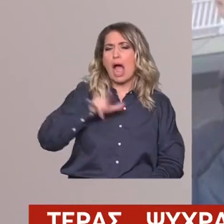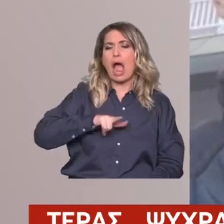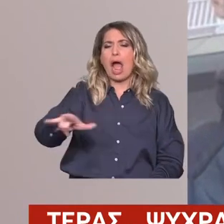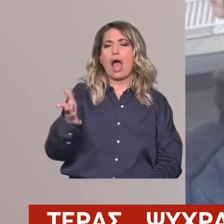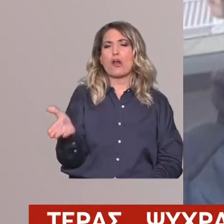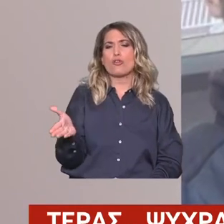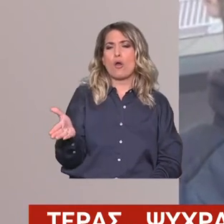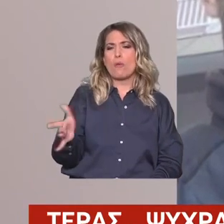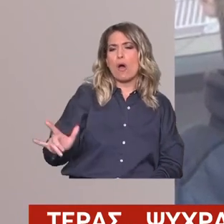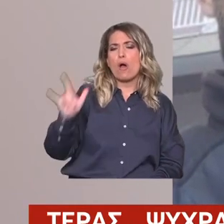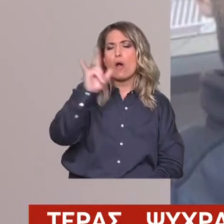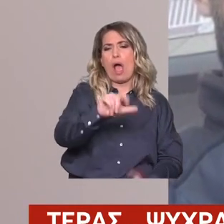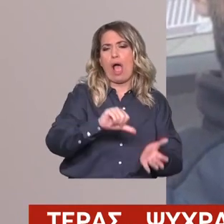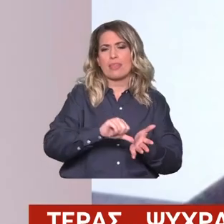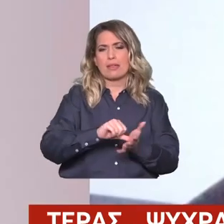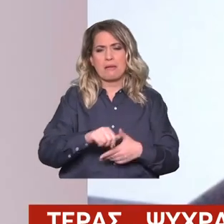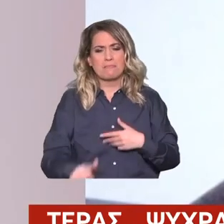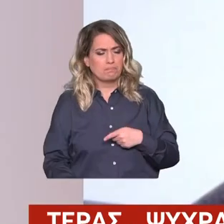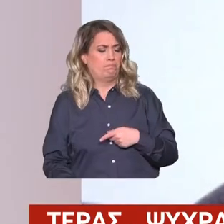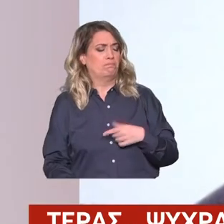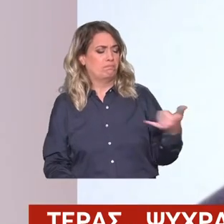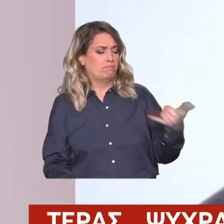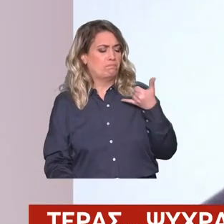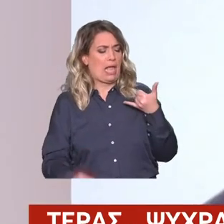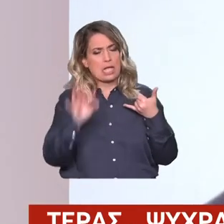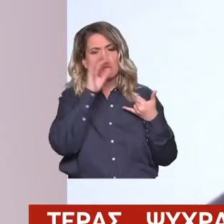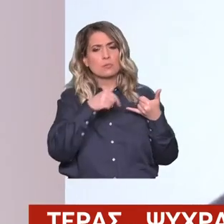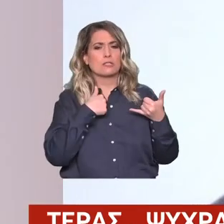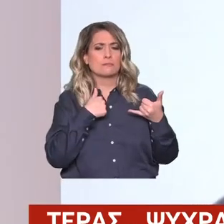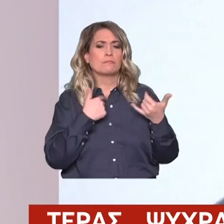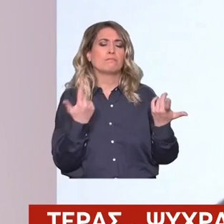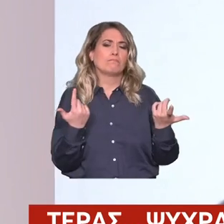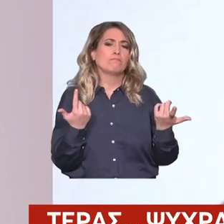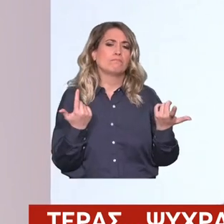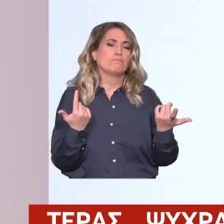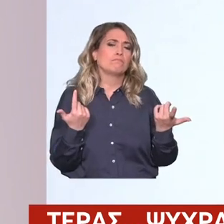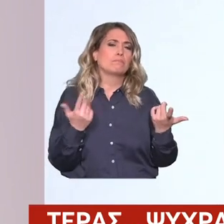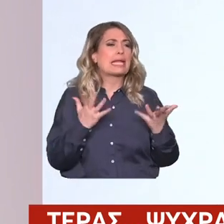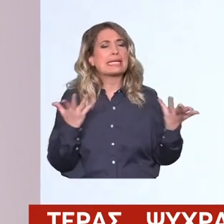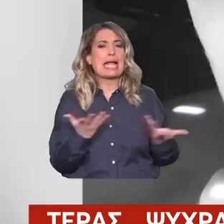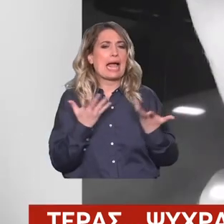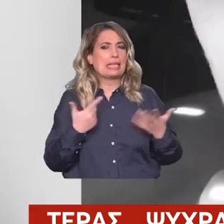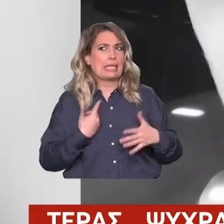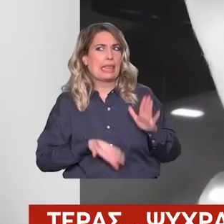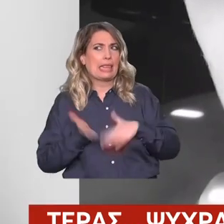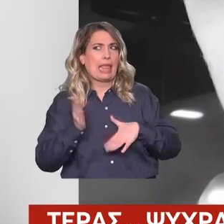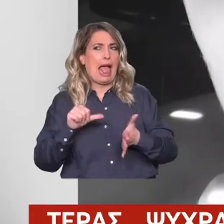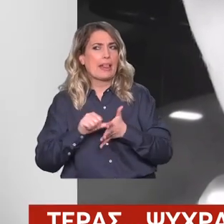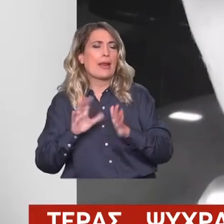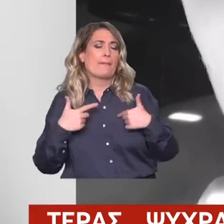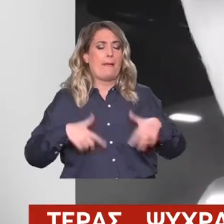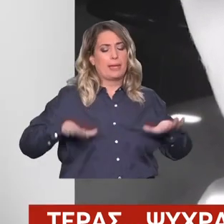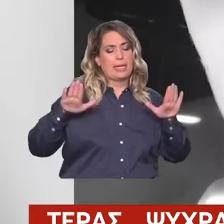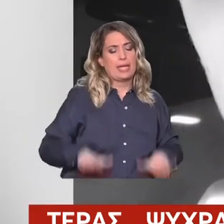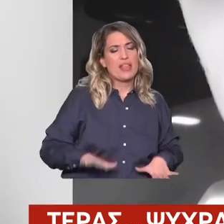πτήση, ενημερώθηκα από την αστυνομία ότι θα πρέπει να τους ακολουθήσω γιατί υπήρξε ένα στοιχείο το οποίο έπρεπε να